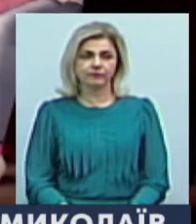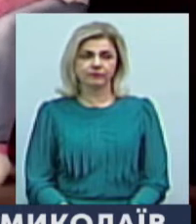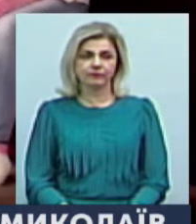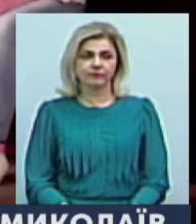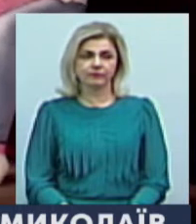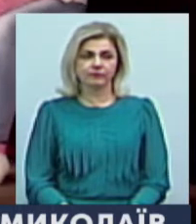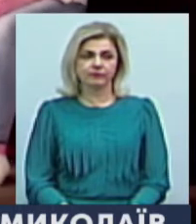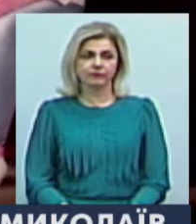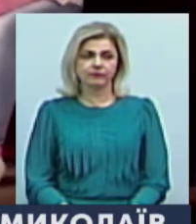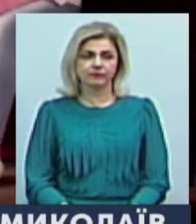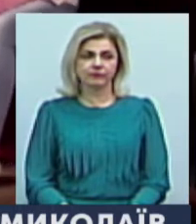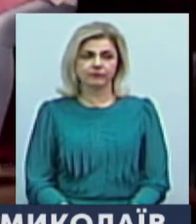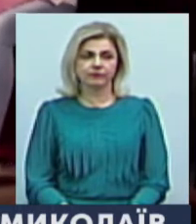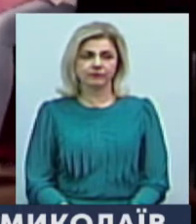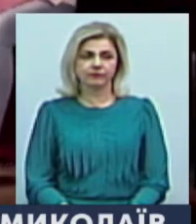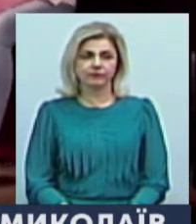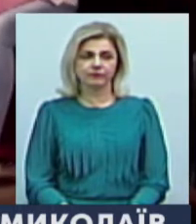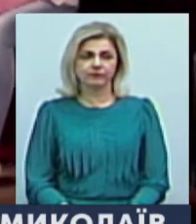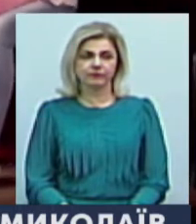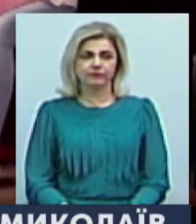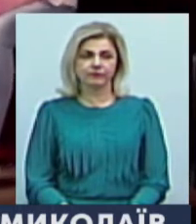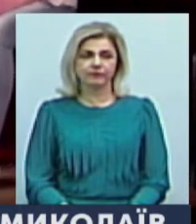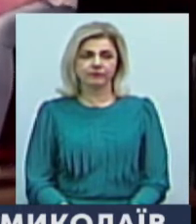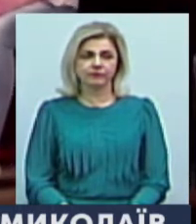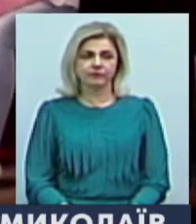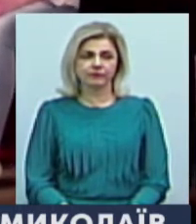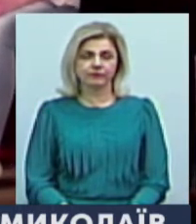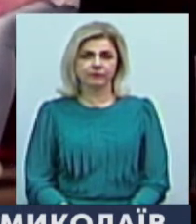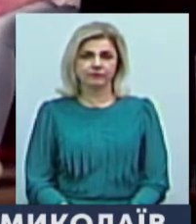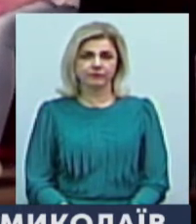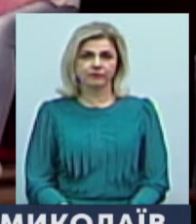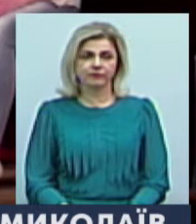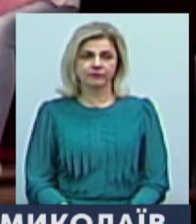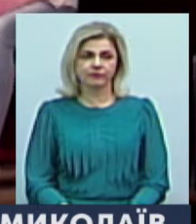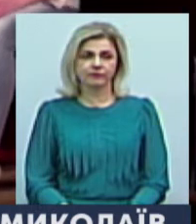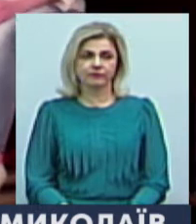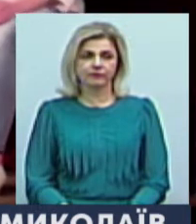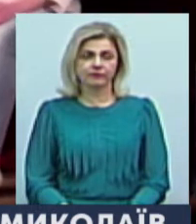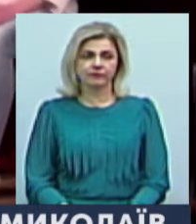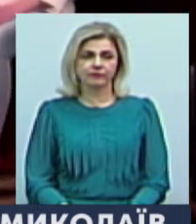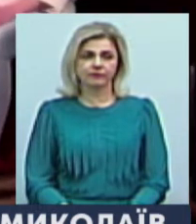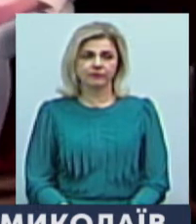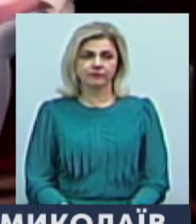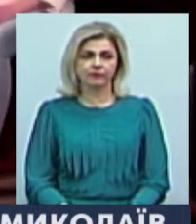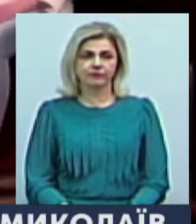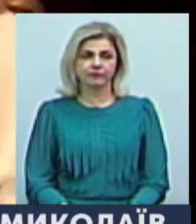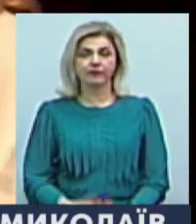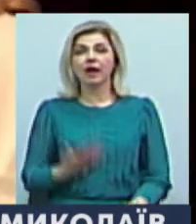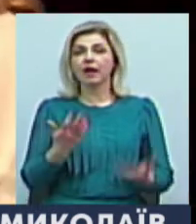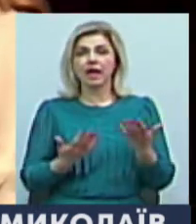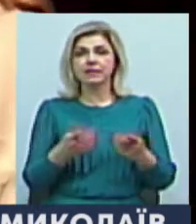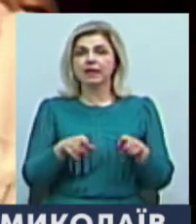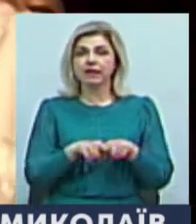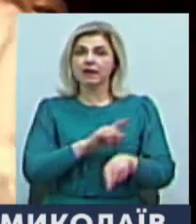Но знаете, я лучше. Если так сильно болит, значит, я все еще жива. Мой